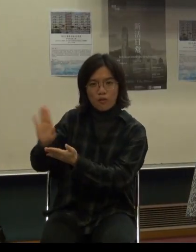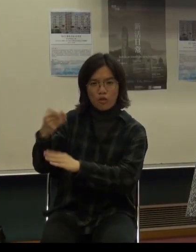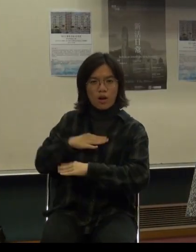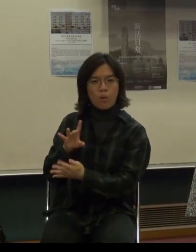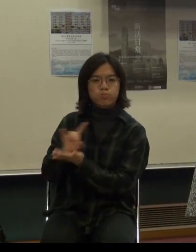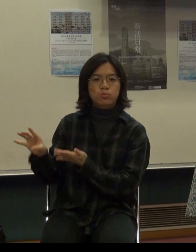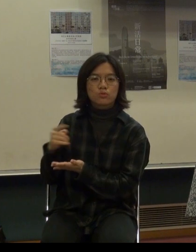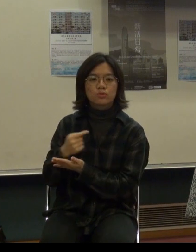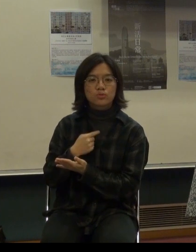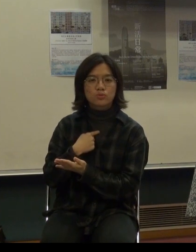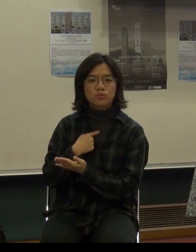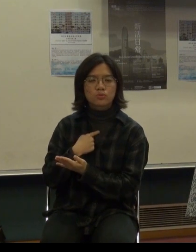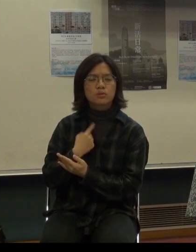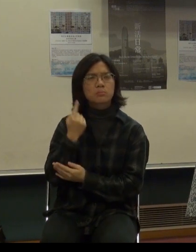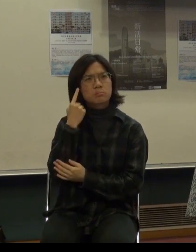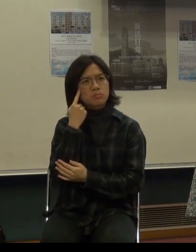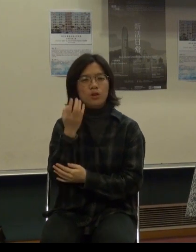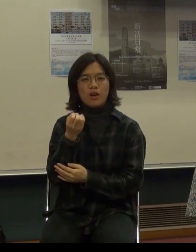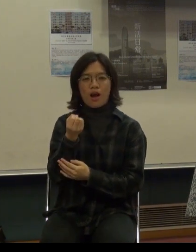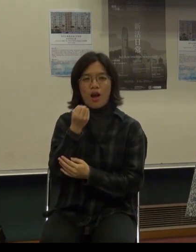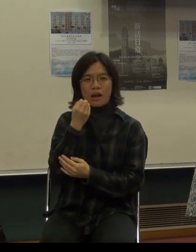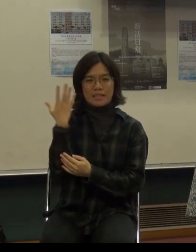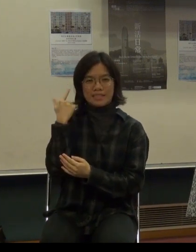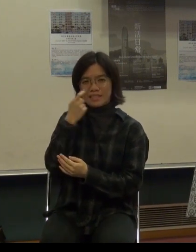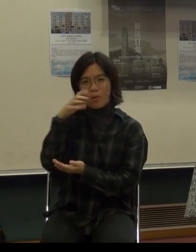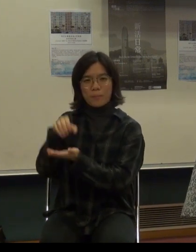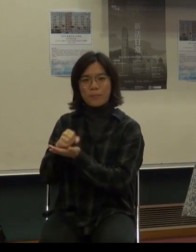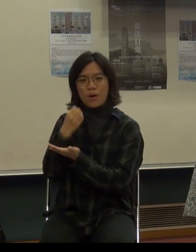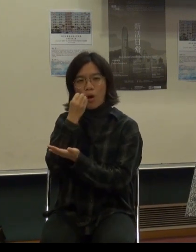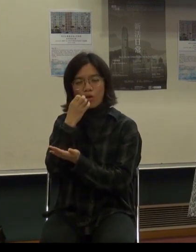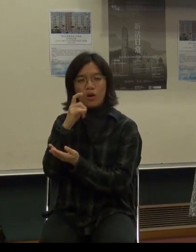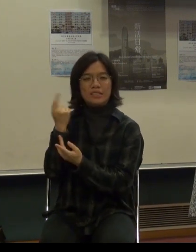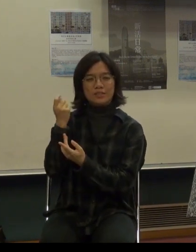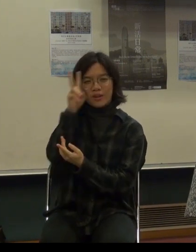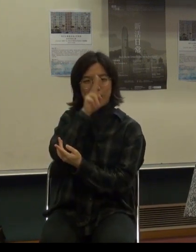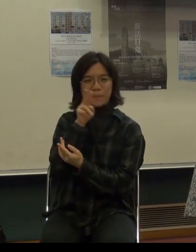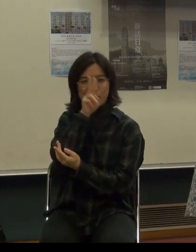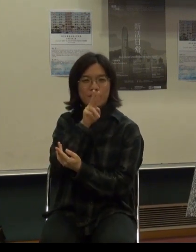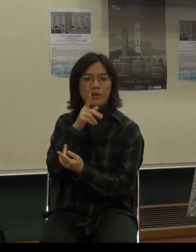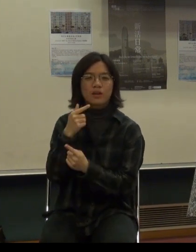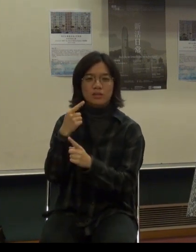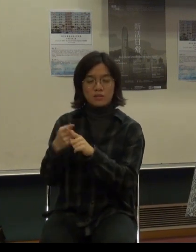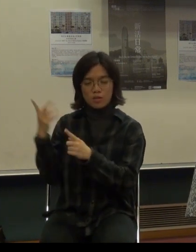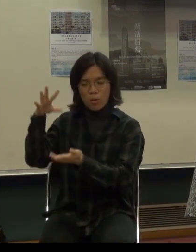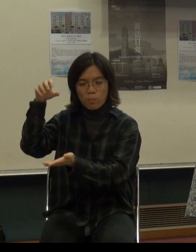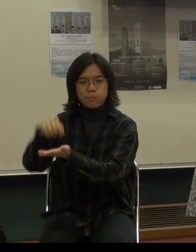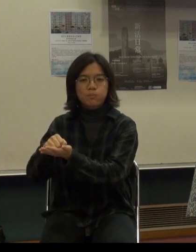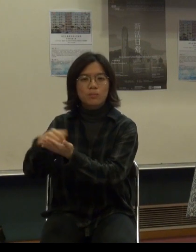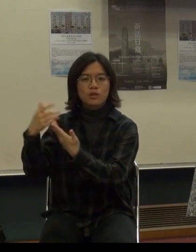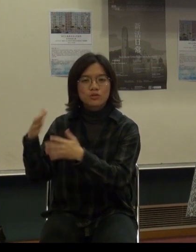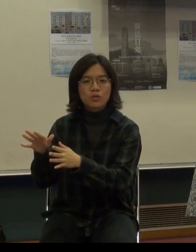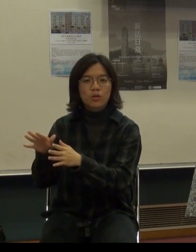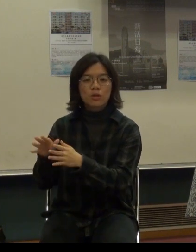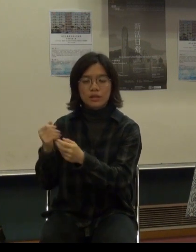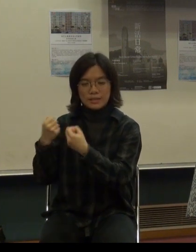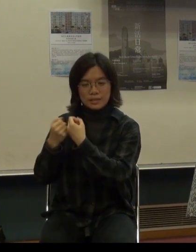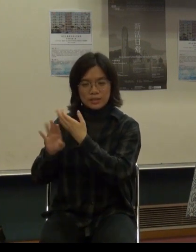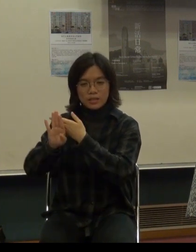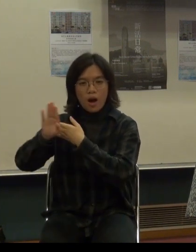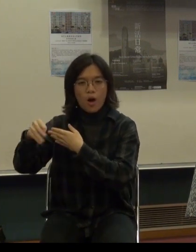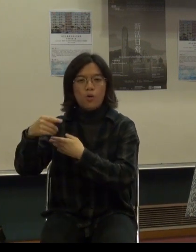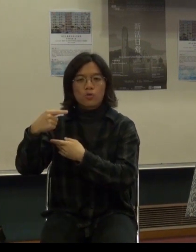尷尬嘅情況，即係作為一個殖民地政府，但係又面對戰後嗰種嘅重建嘅需求，到底佢係有一個點樣嘅準則去決定邊啲